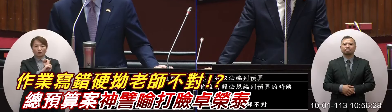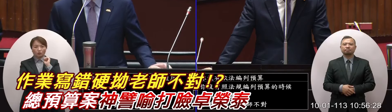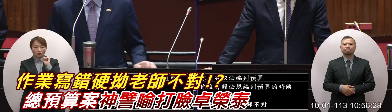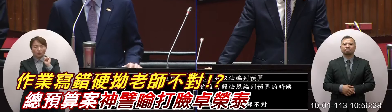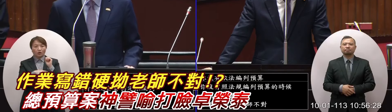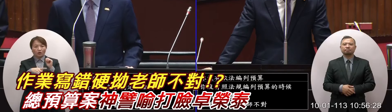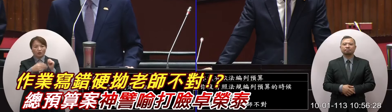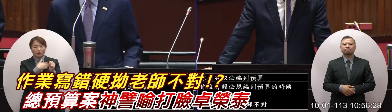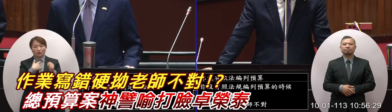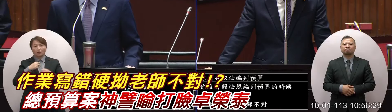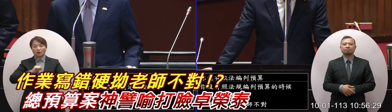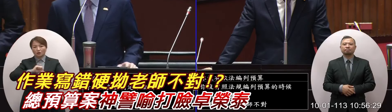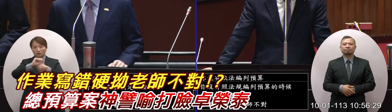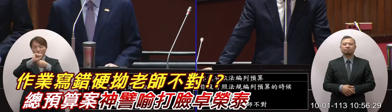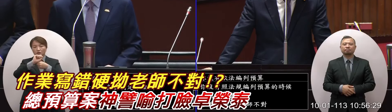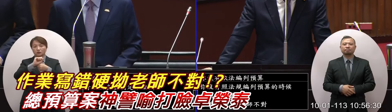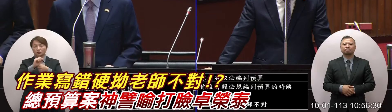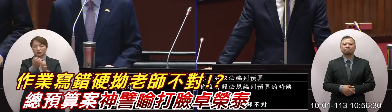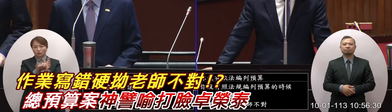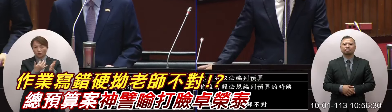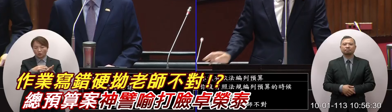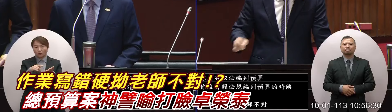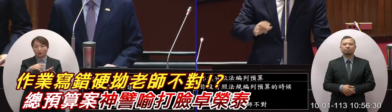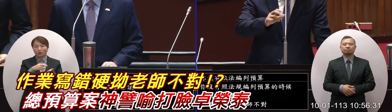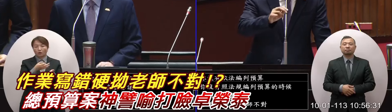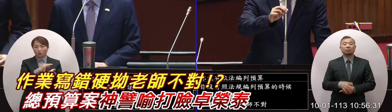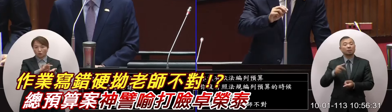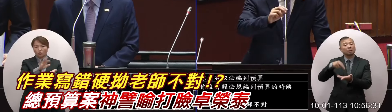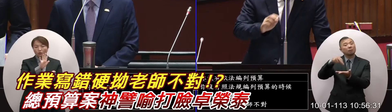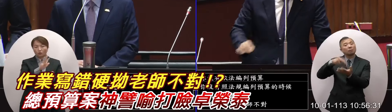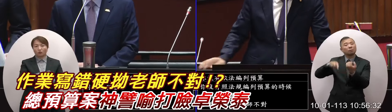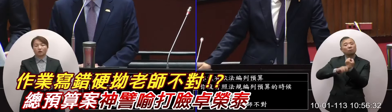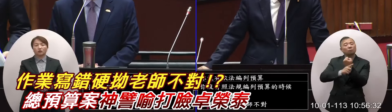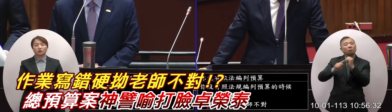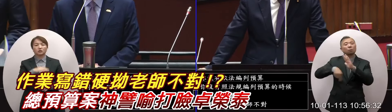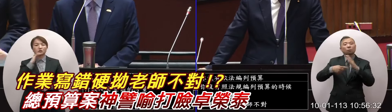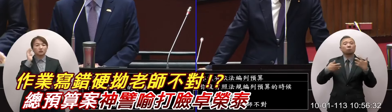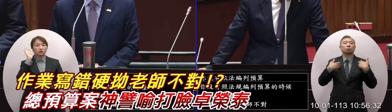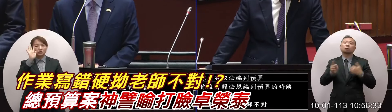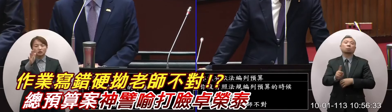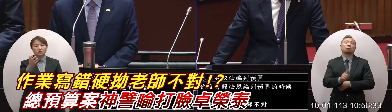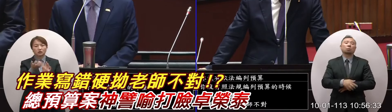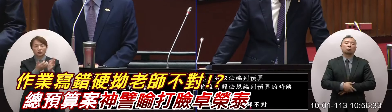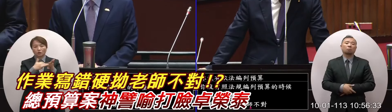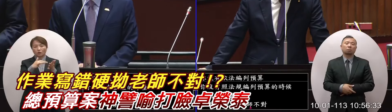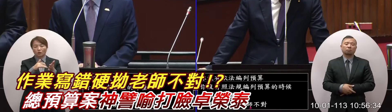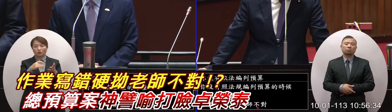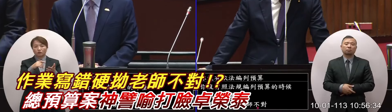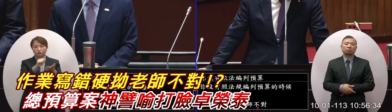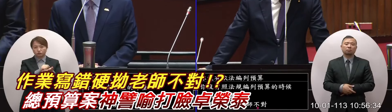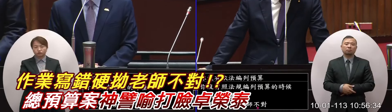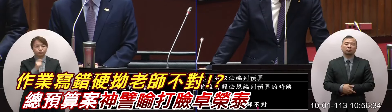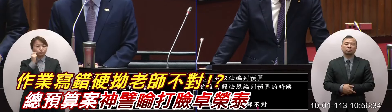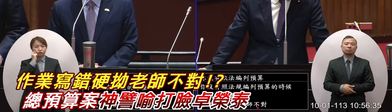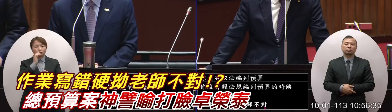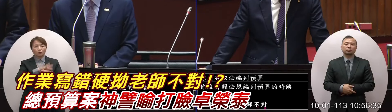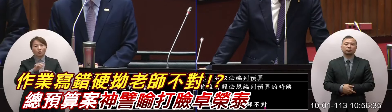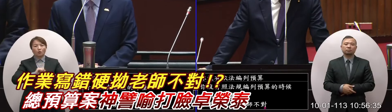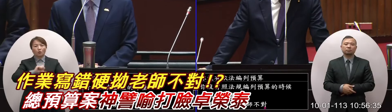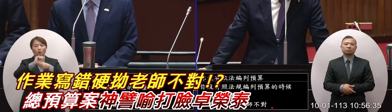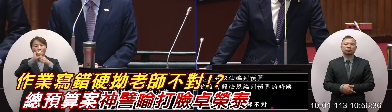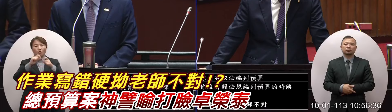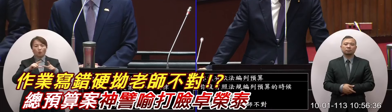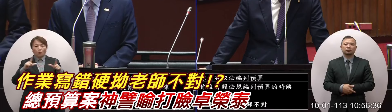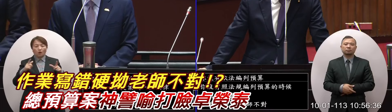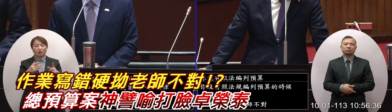够增加一些这个预算的话， 那立法院干什么呢？ 那以后没有办法编预算了，以后预算会膨胀到无